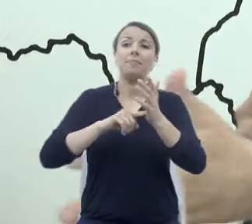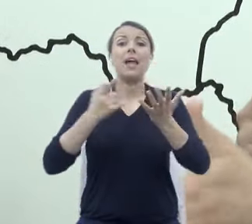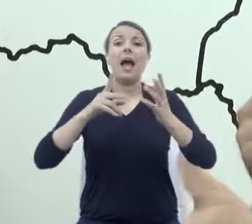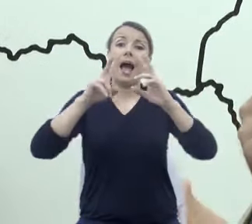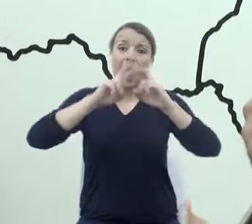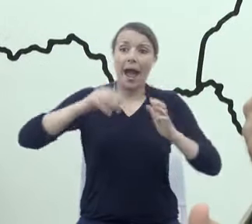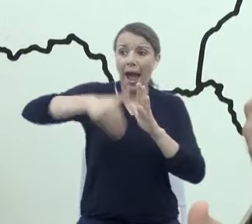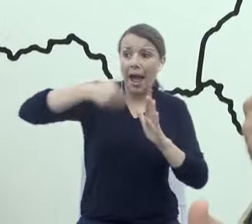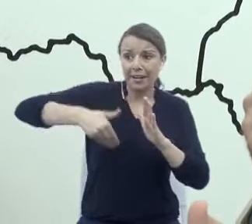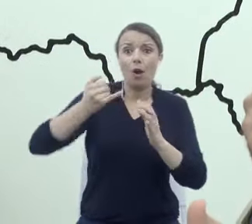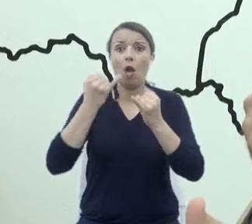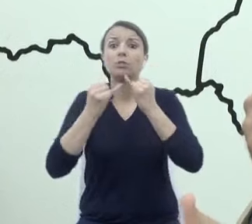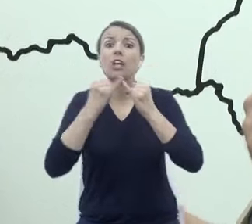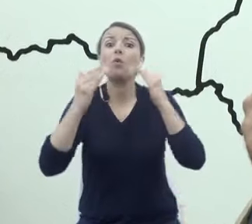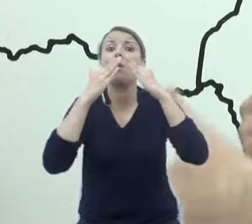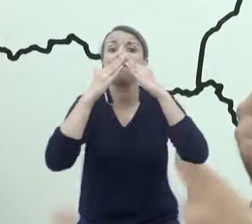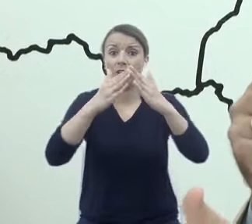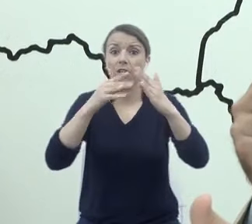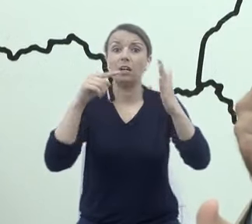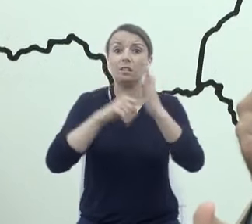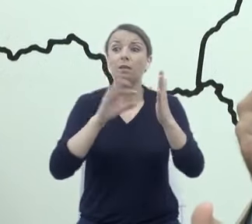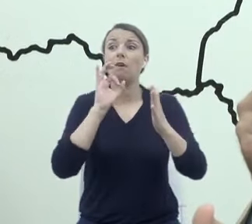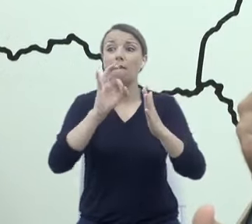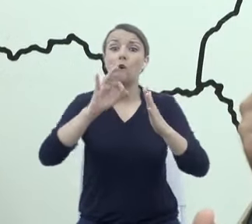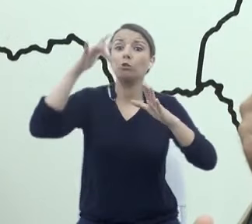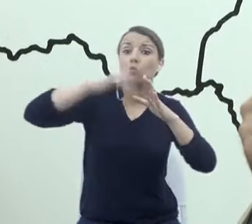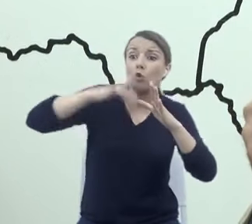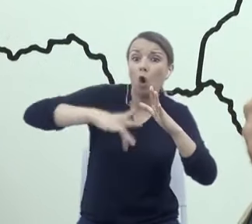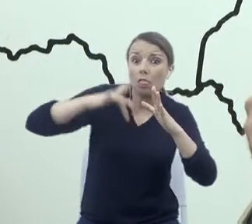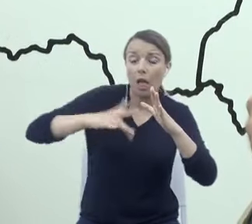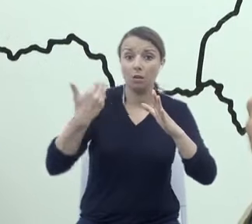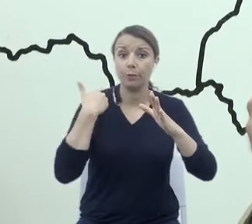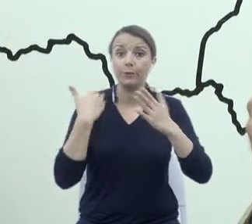pośrodku fundamentów, gdzie na szczątkach tych kilkudziesięciu